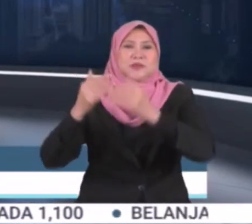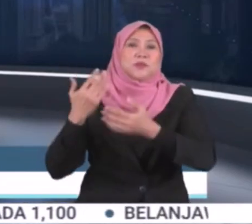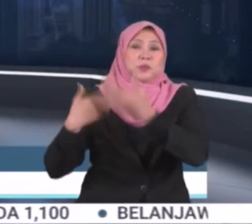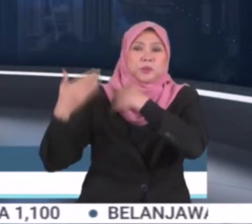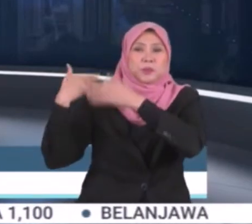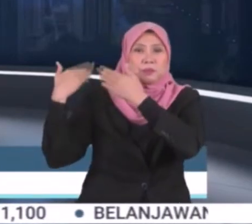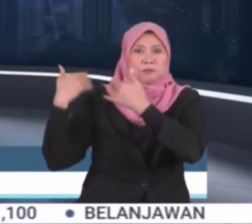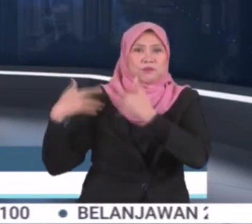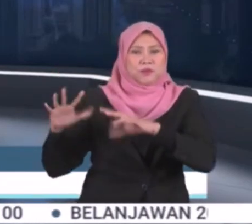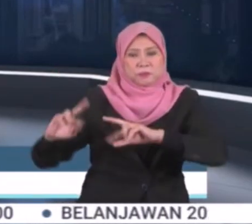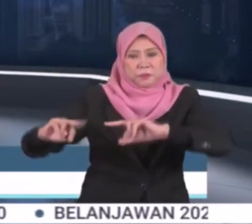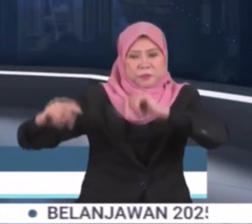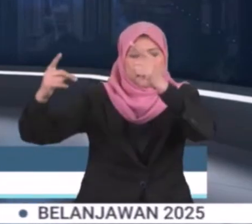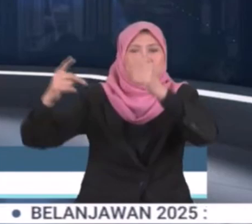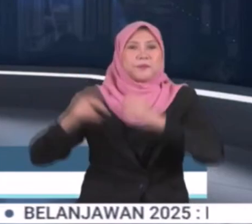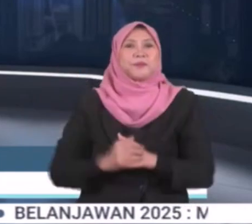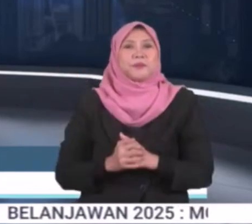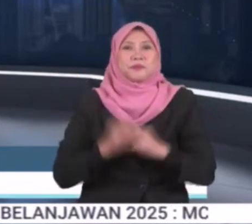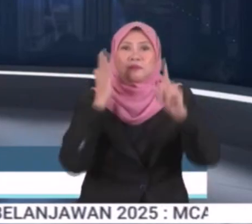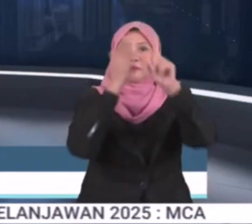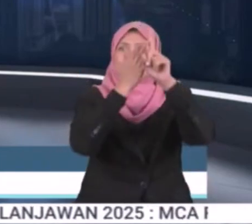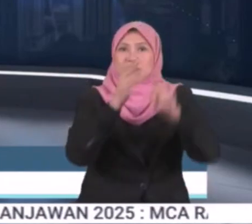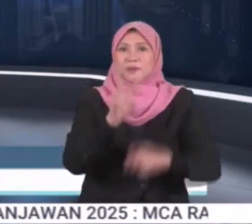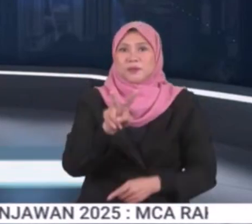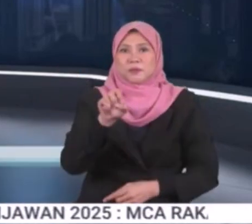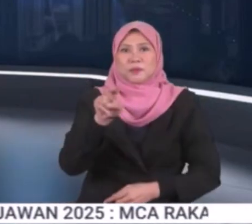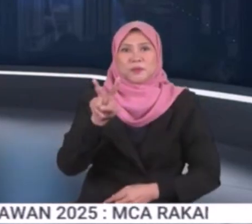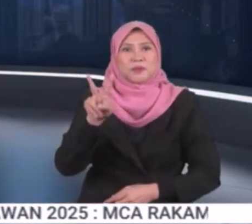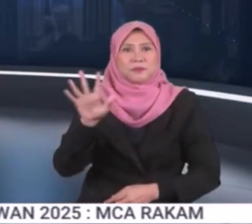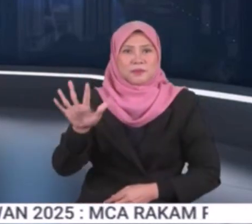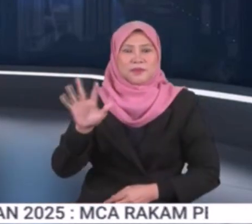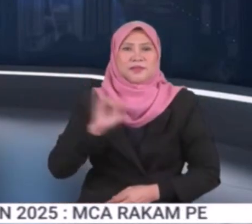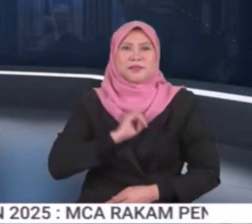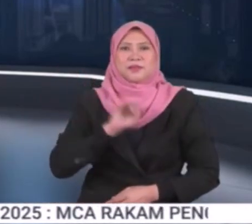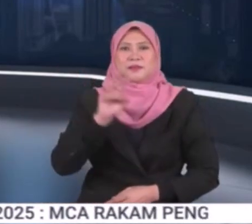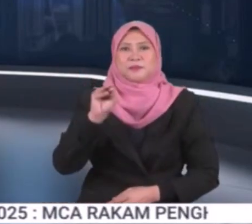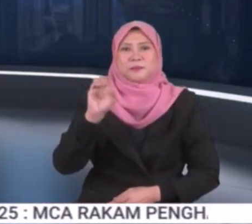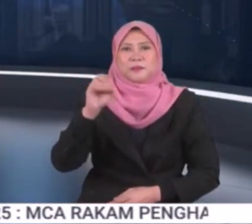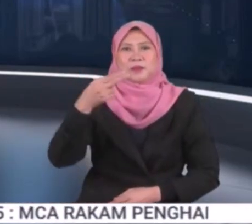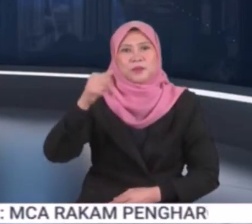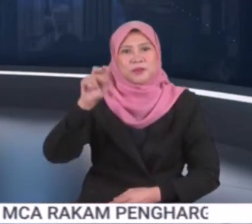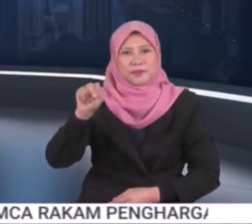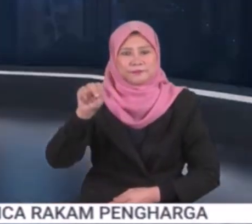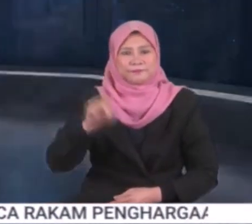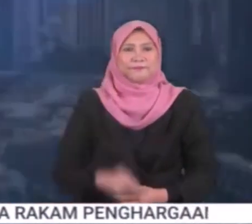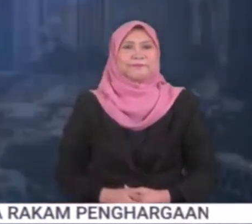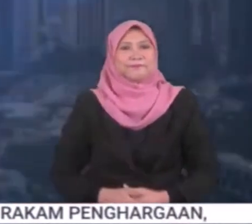Sekian laporan Prospek Ekonomi 2025 bersama saya, Mohan Chinasameh.